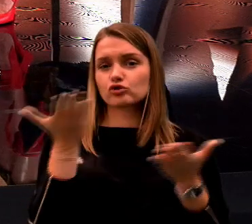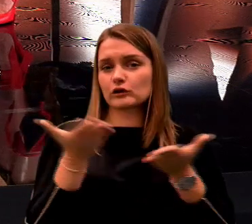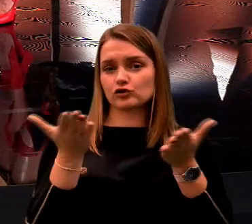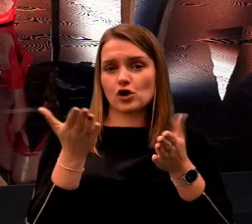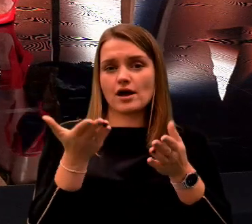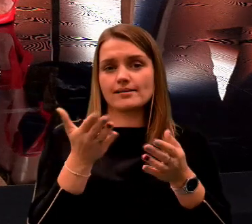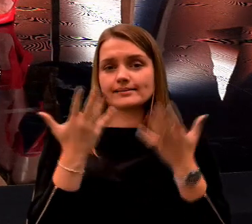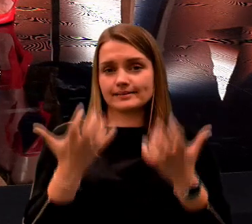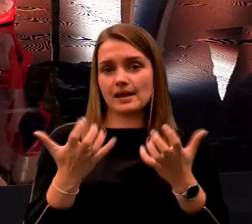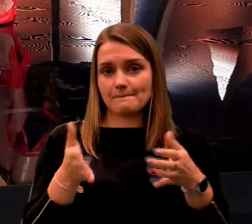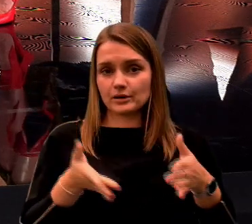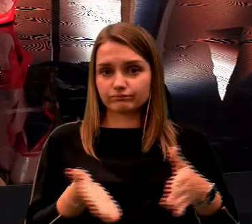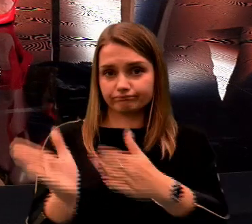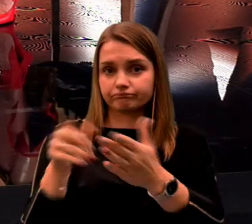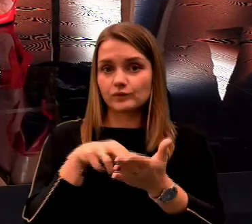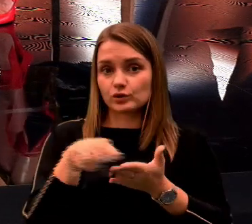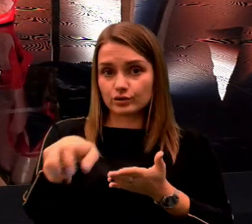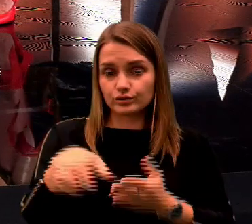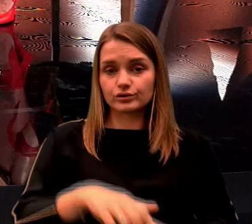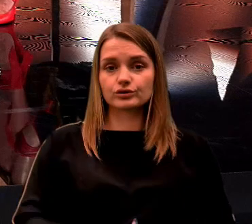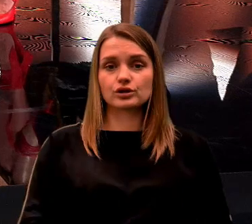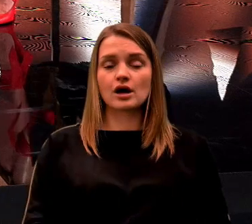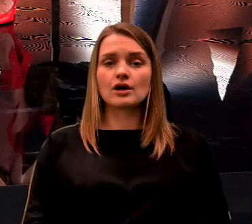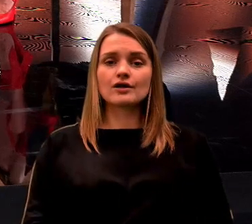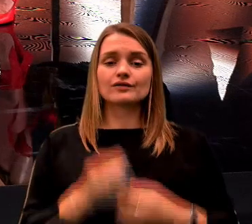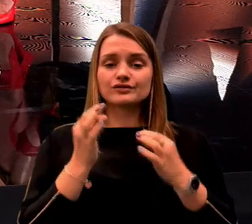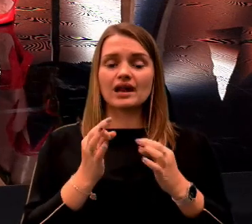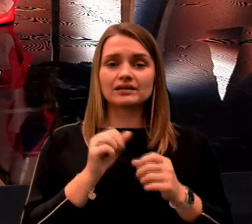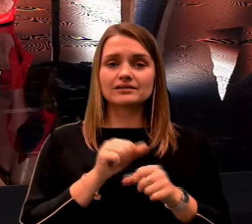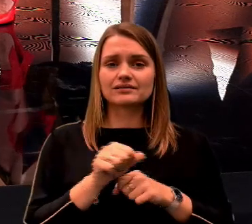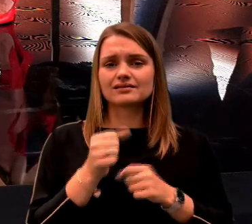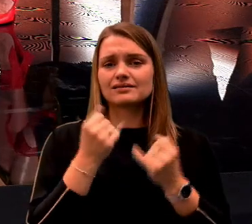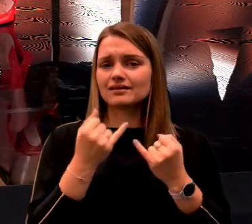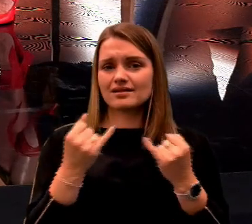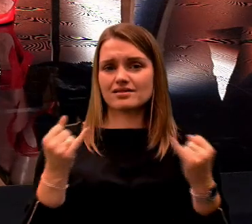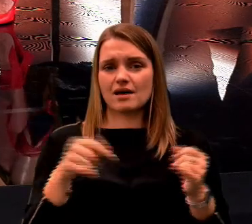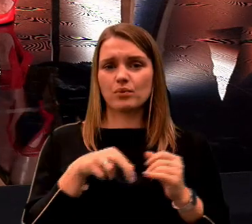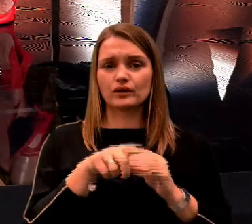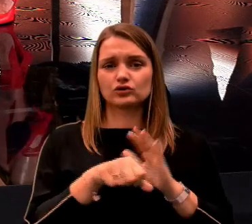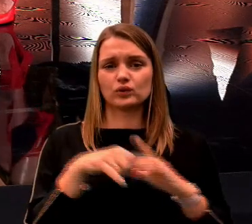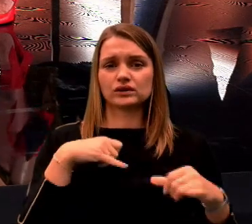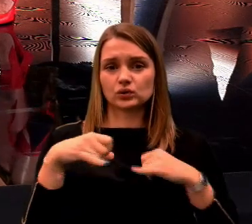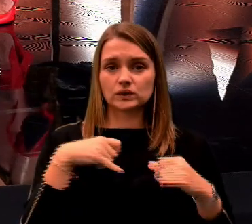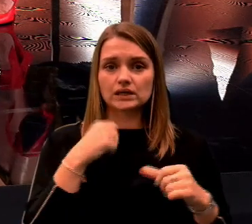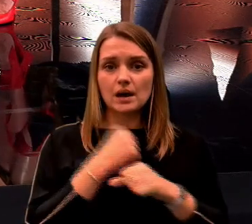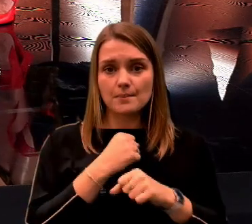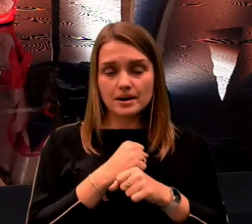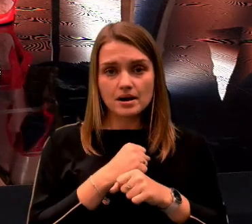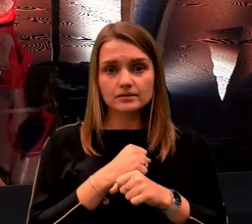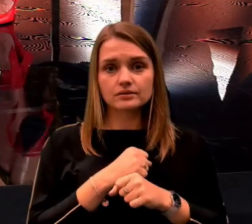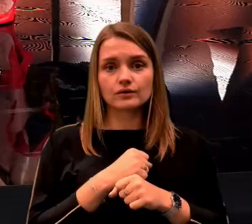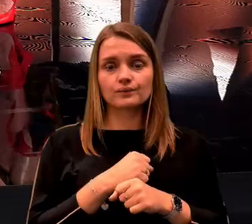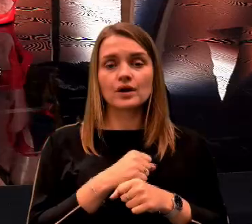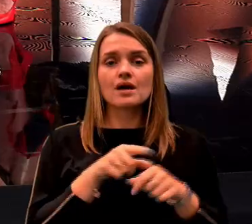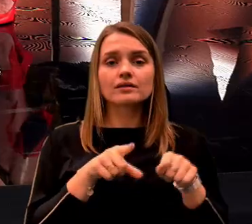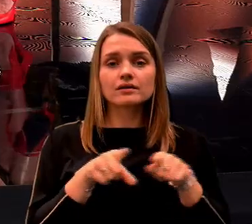wiemy, dzisiaj modny jest agile, czyli takie zwinne podejście do zarządzania, do pracy. I to jest jakby